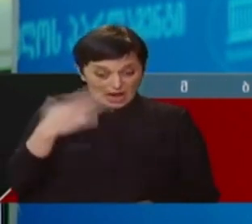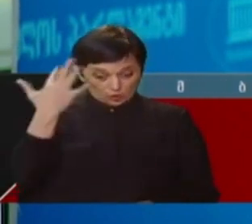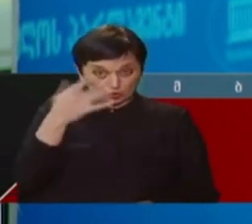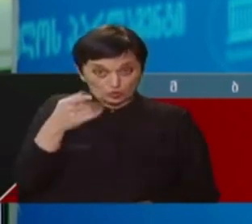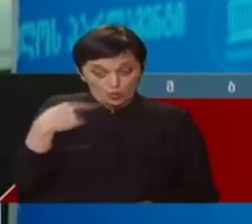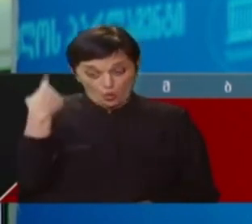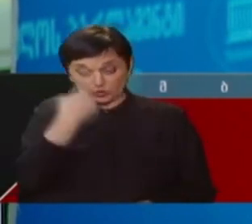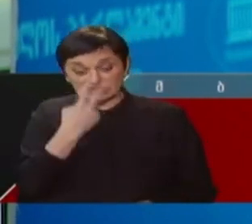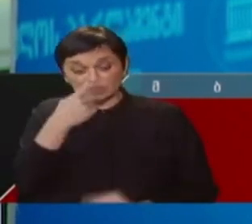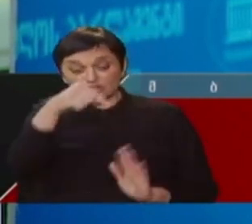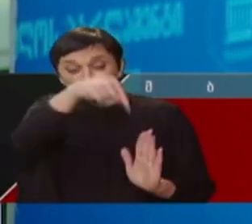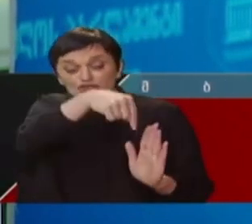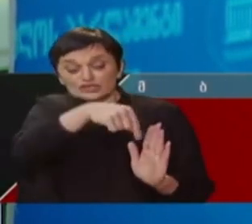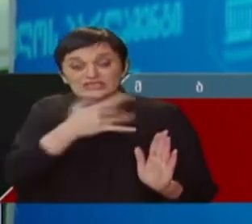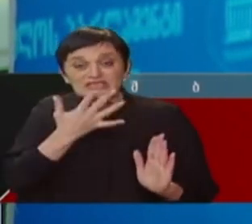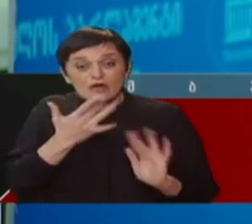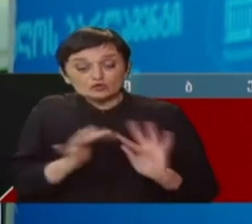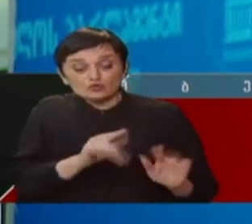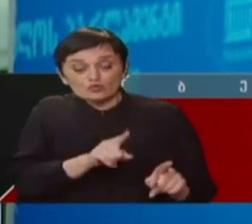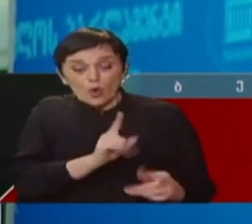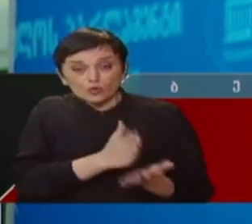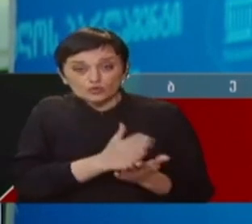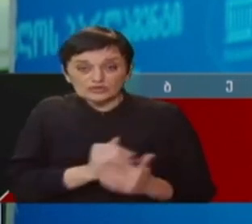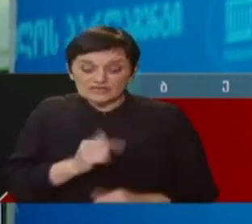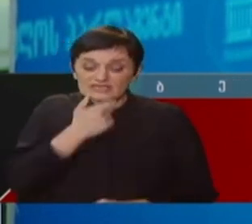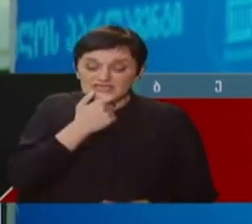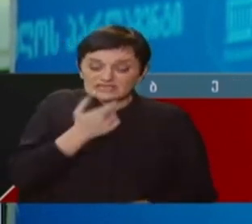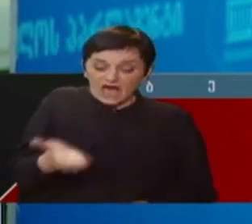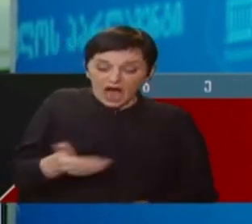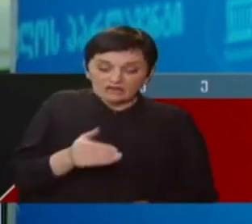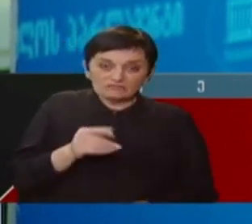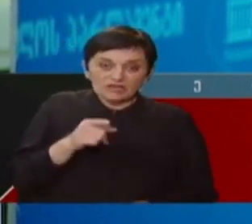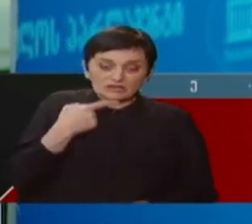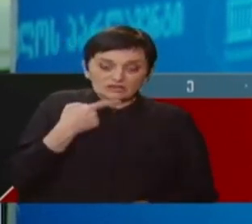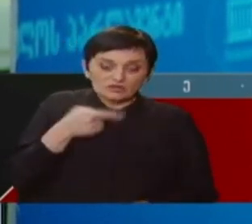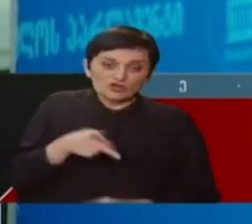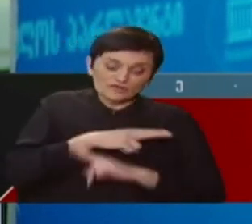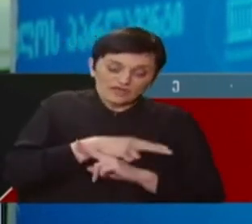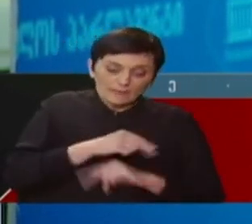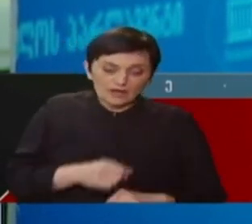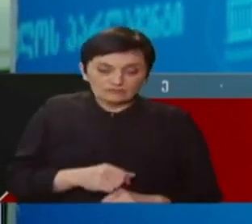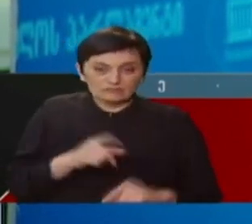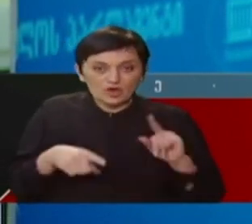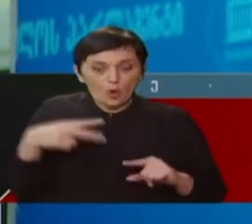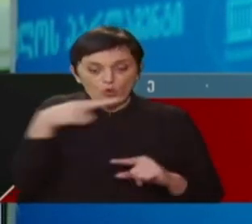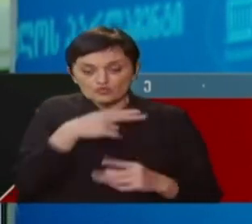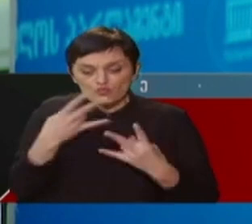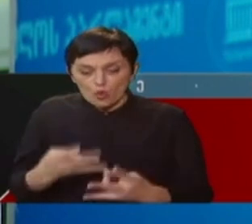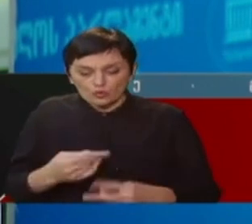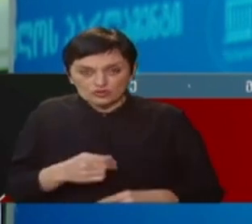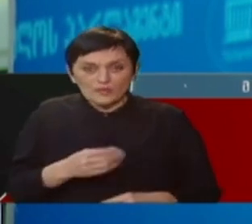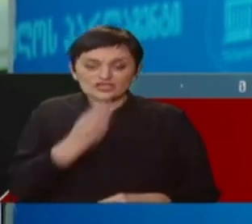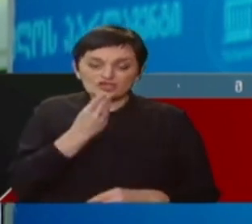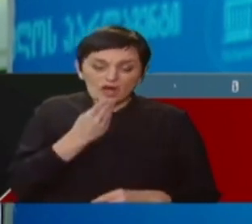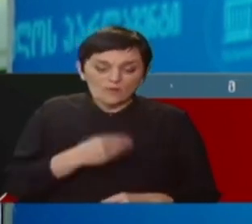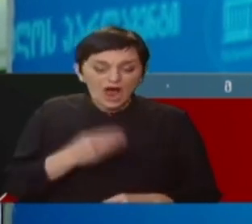სახით შევხედავთ, შიგნით რა ხდება ნაციონალურ მოძრაობაში, აქეთ მიხეილ სააკაშვილზე ხანიძახიან ხდებაო, ხანიძახიან მოწამლესო, ხანიძახიან